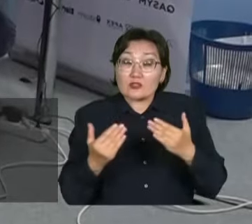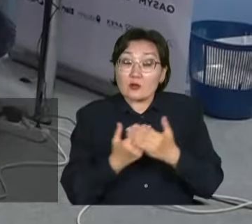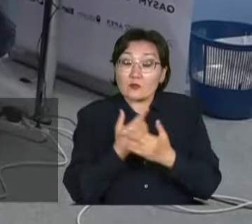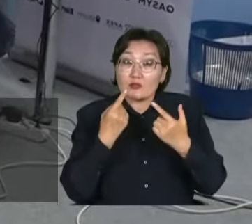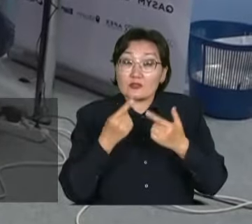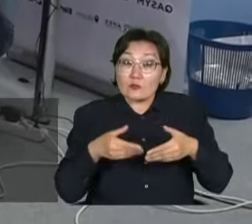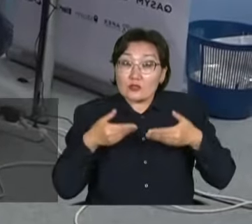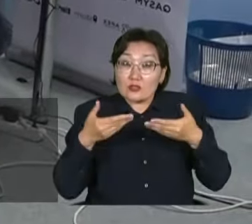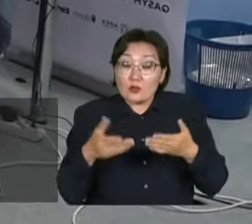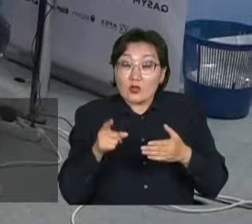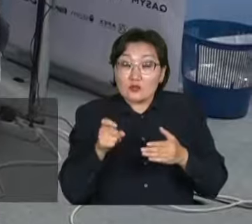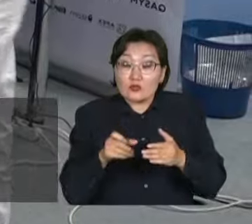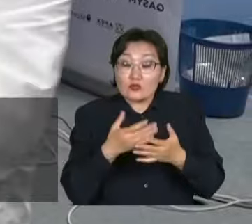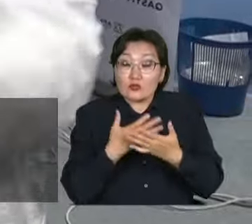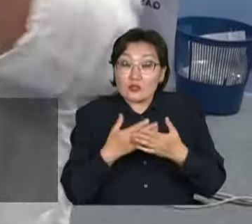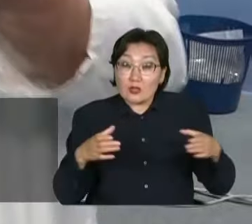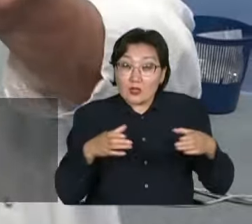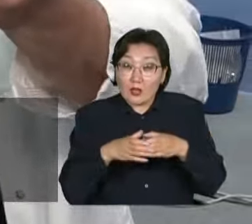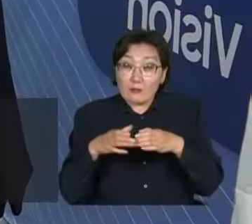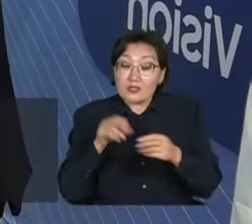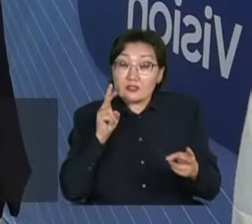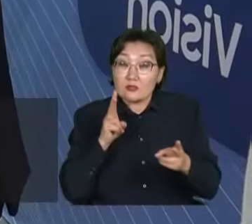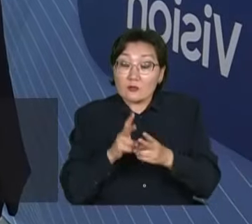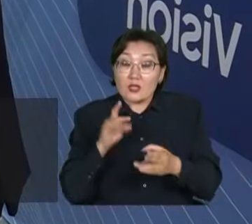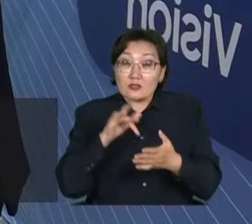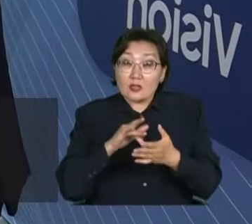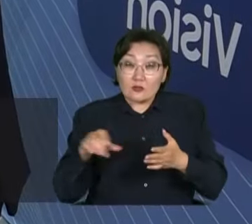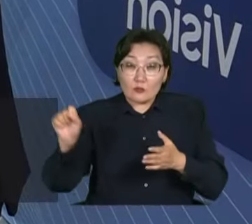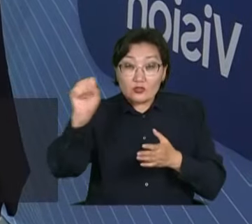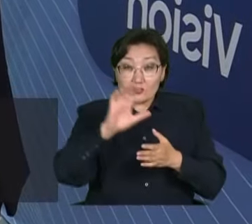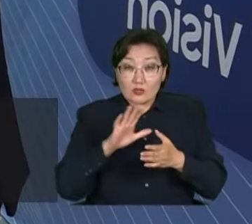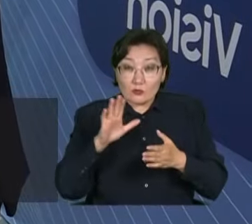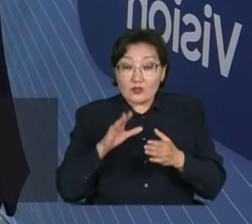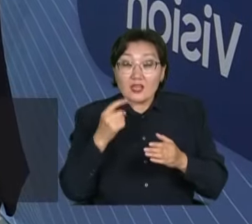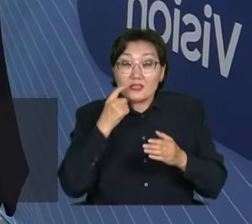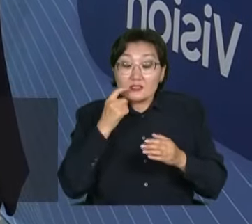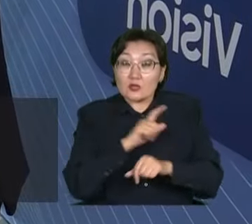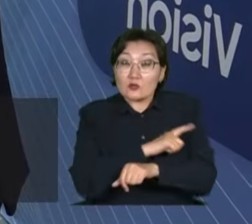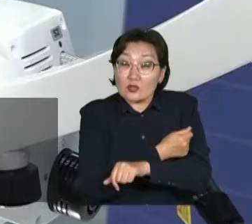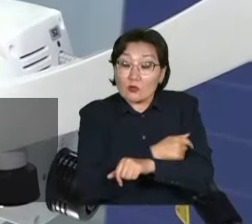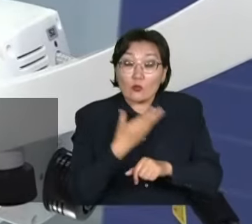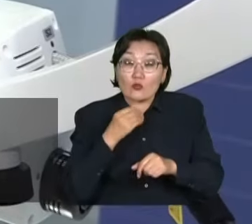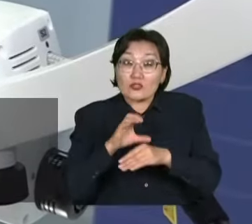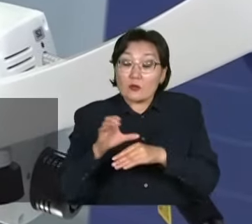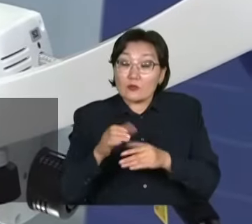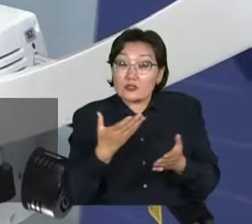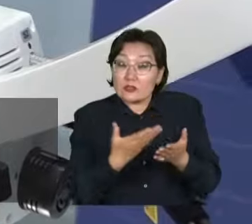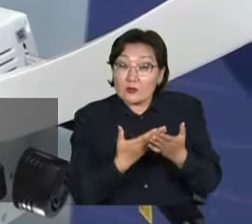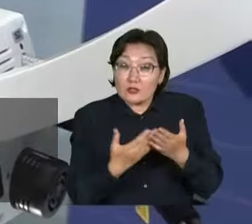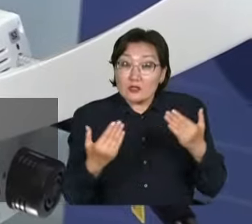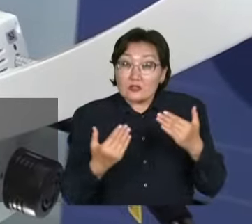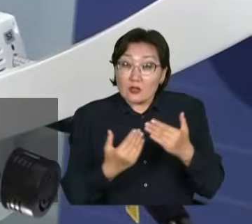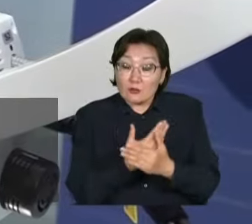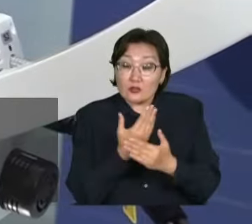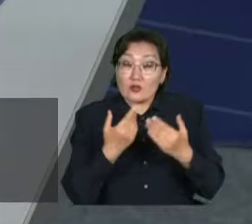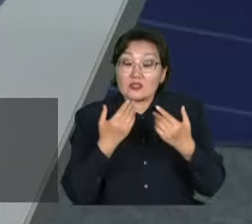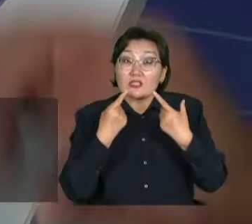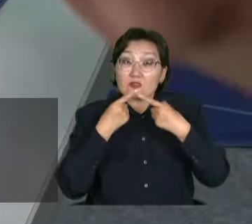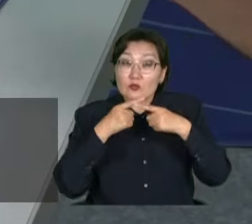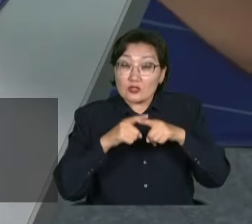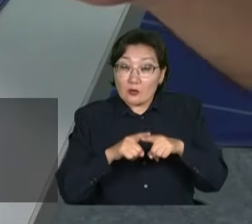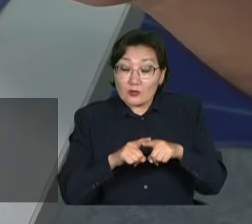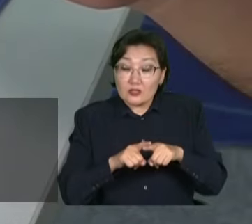ұсынылатын алаңда 100-ге жуық компания бас қосады. Бүгін Орта Азия мемлекеттерінің тіс дәрігерлері өз өнімдерін таныстырып, заманауи стоматологиялық